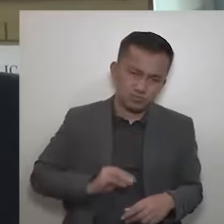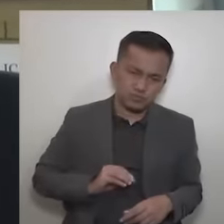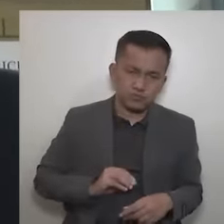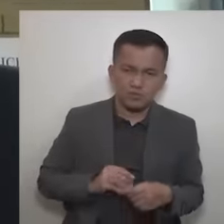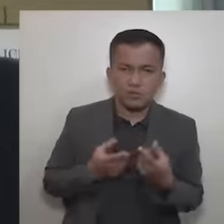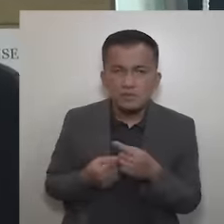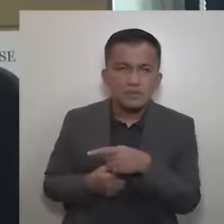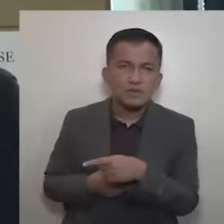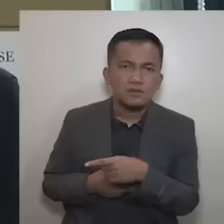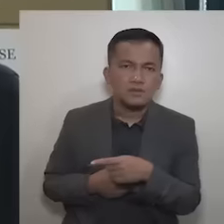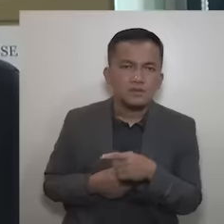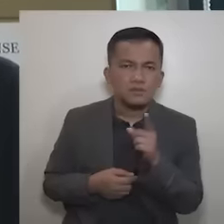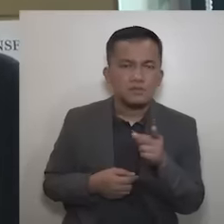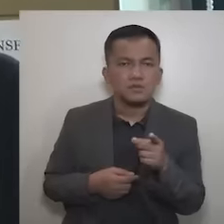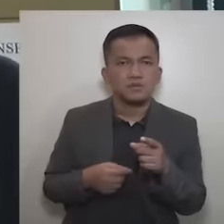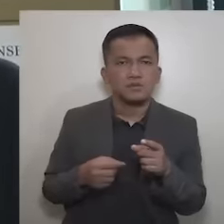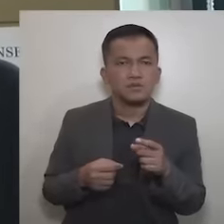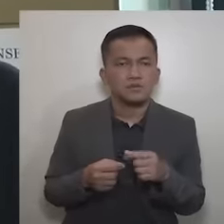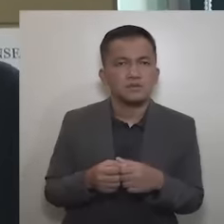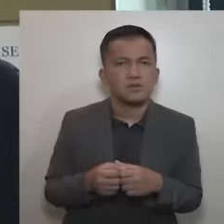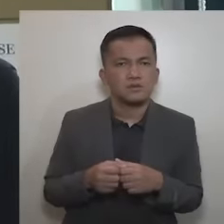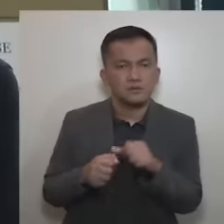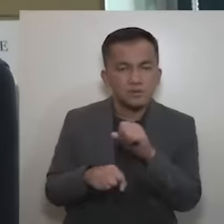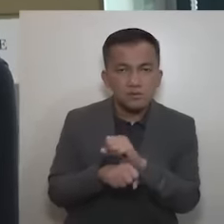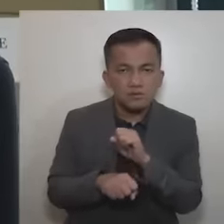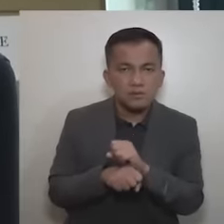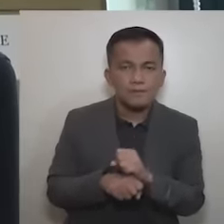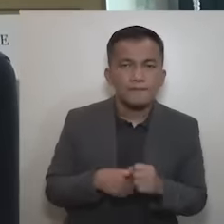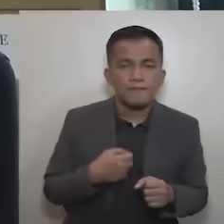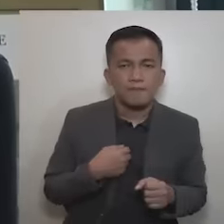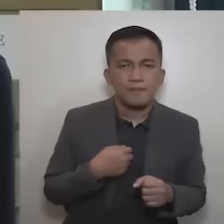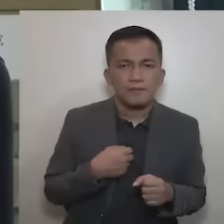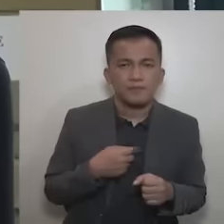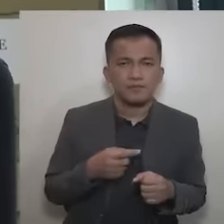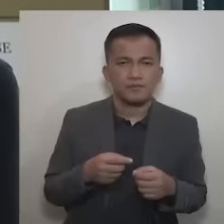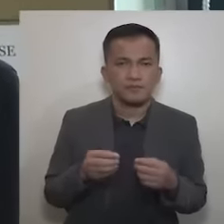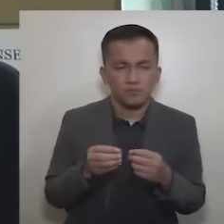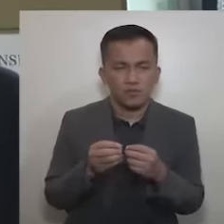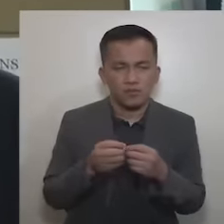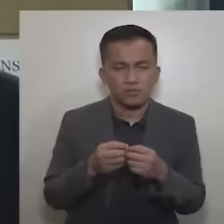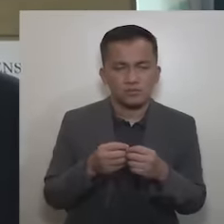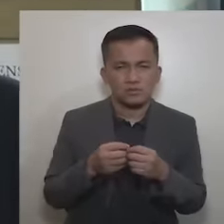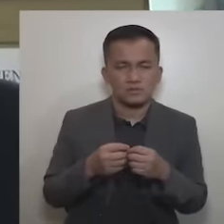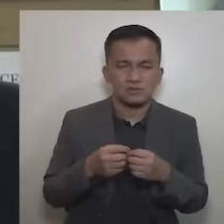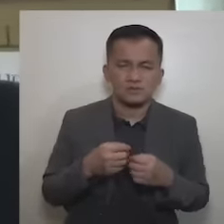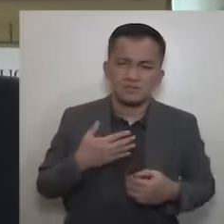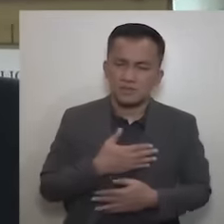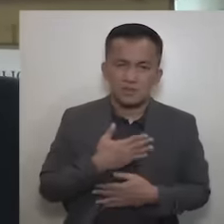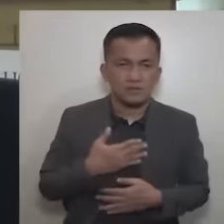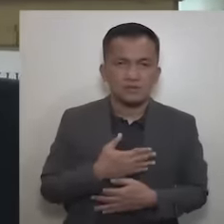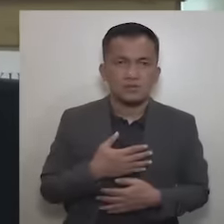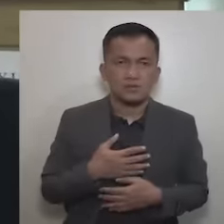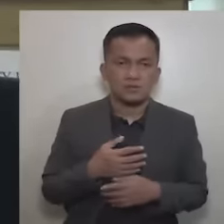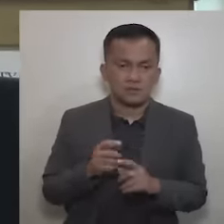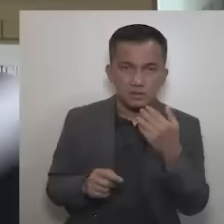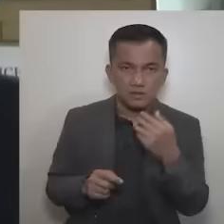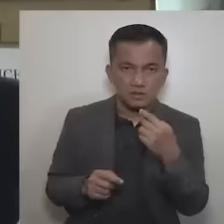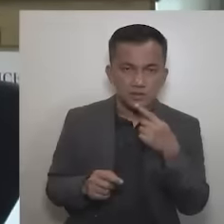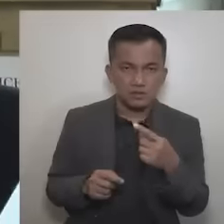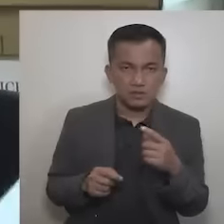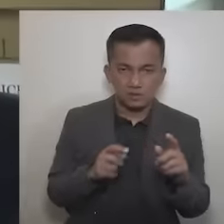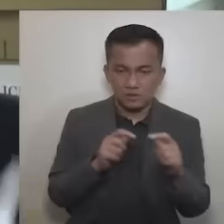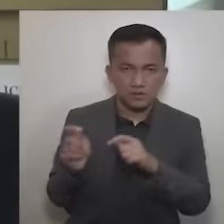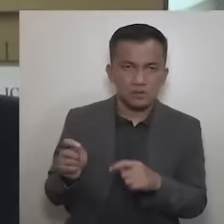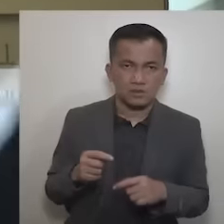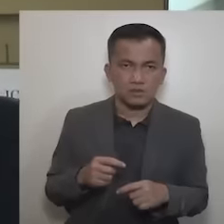akong ginagawa. With regard kasi dun sa trabaho ko, mas fulfilling siya eh. Yung ilipat nyo kami sa tama. Gusto